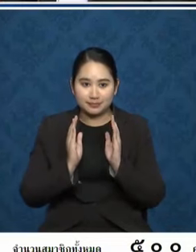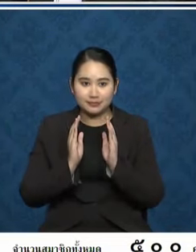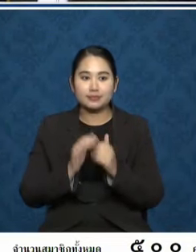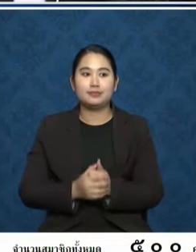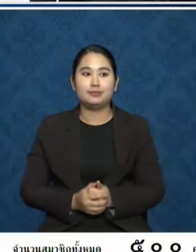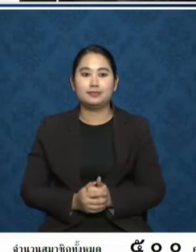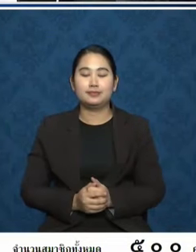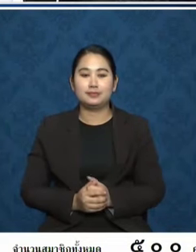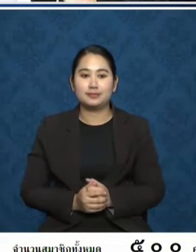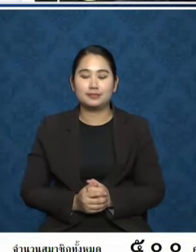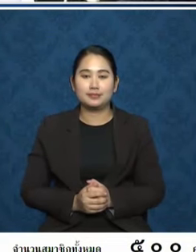ัคร